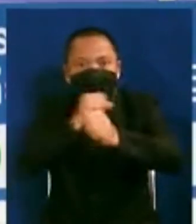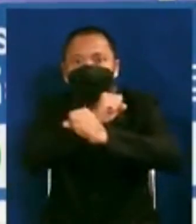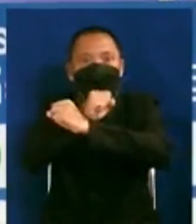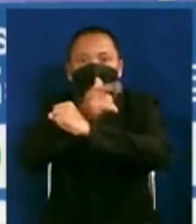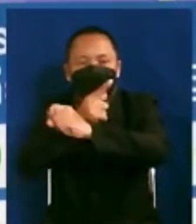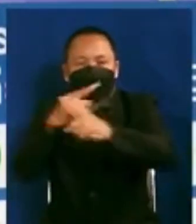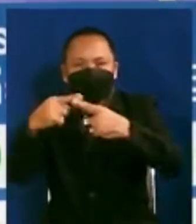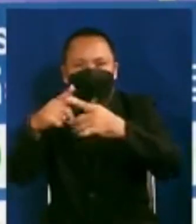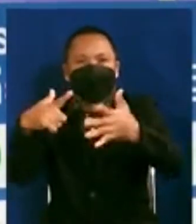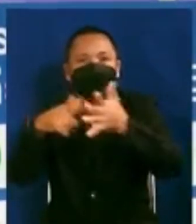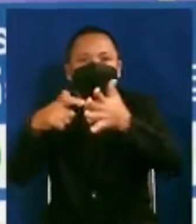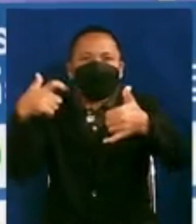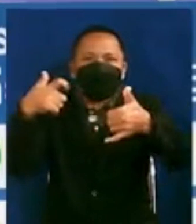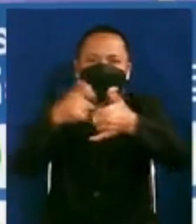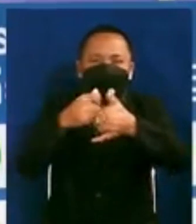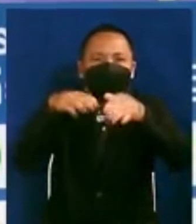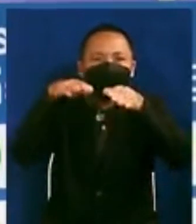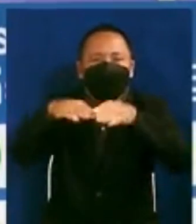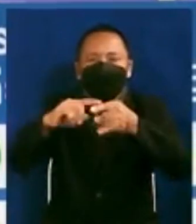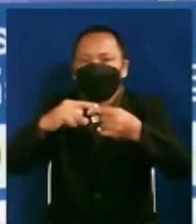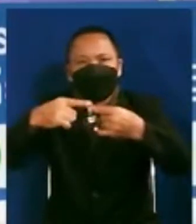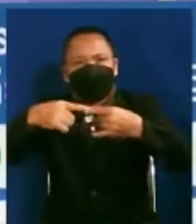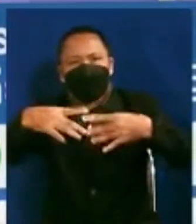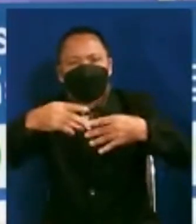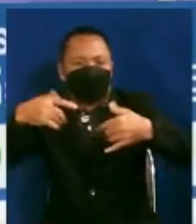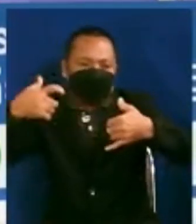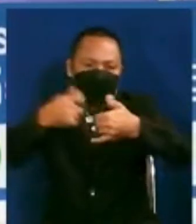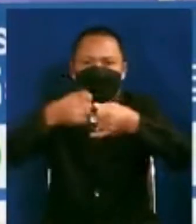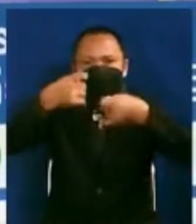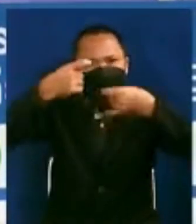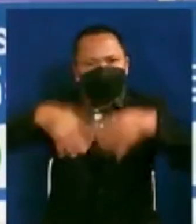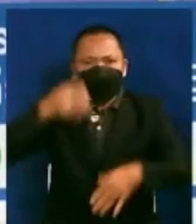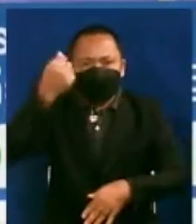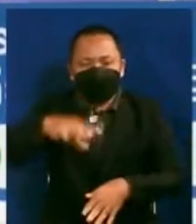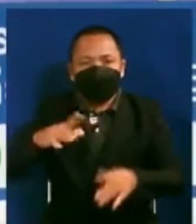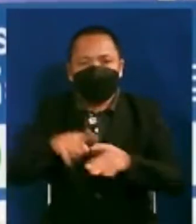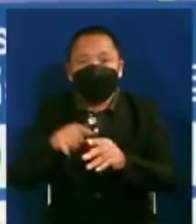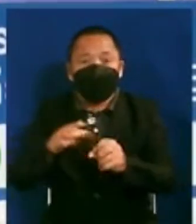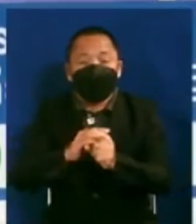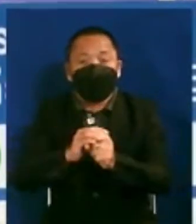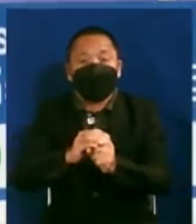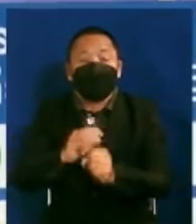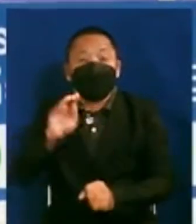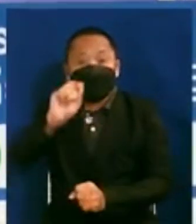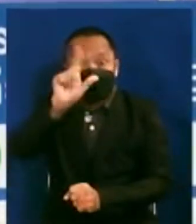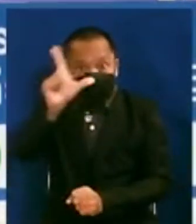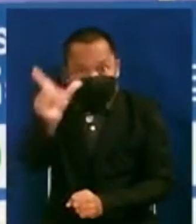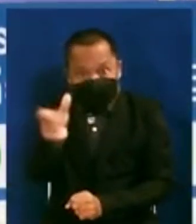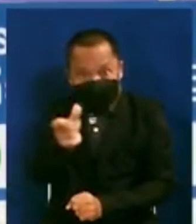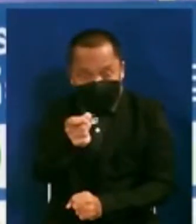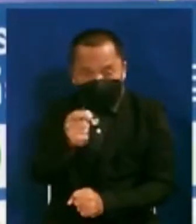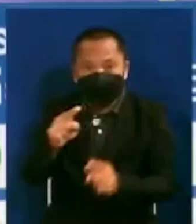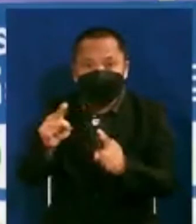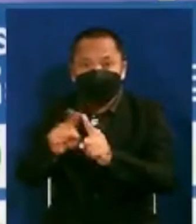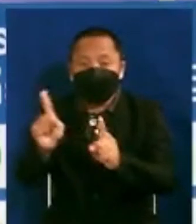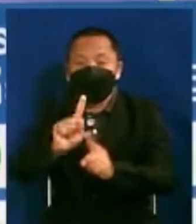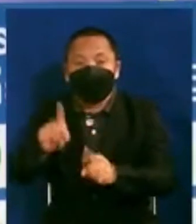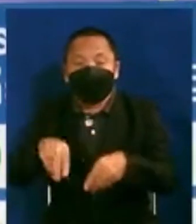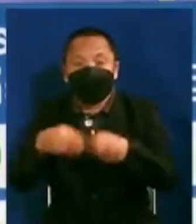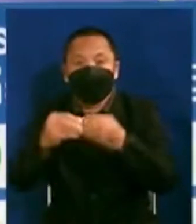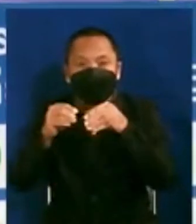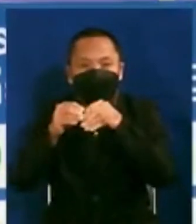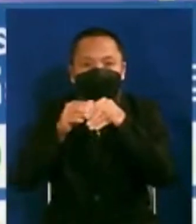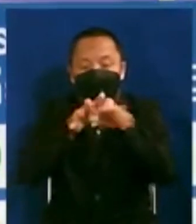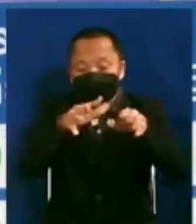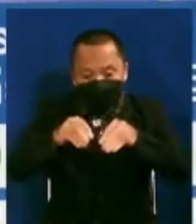ำให้ประสิทธิภาพของวัคซีนลดต่ำลงไปอย่างมากแต่เนื่องจากสายพันธุ์เบต้านี้มีประสิทธิภาพในการแพร่